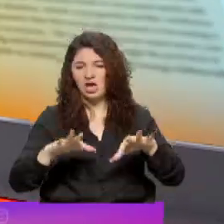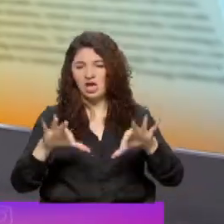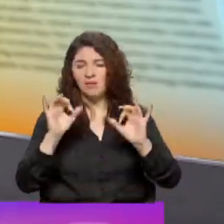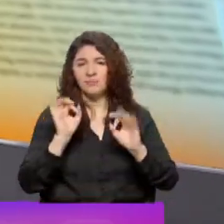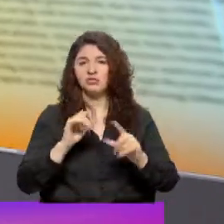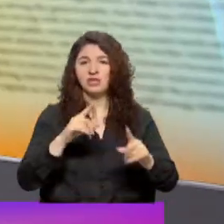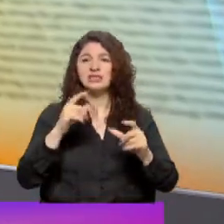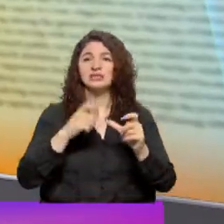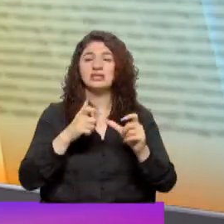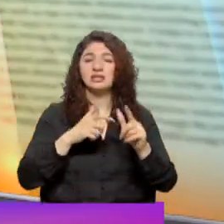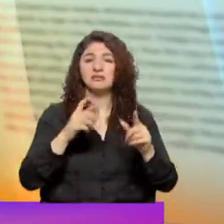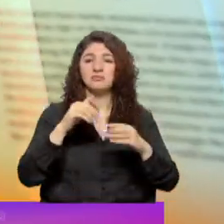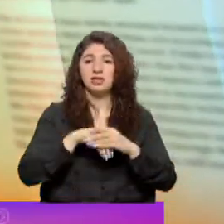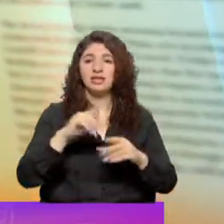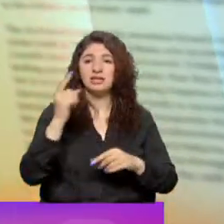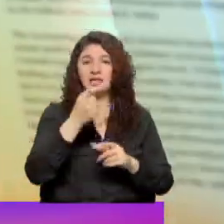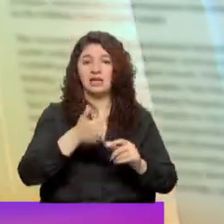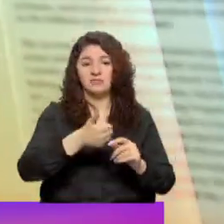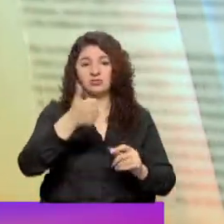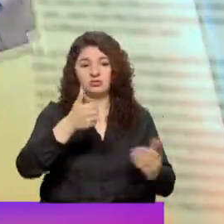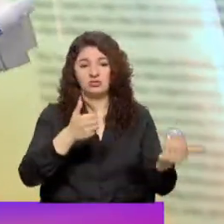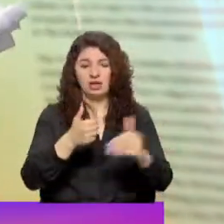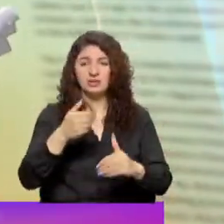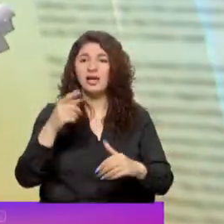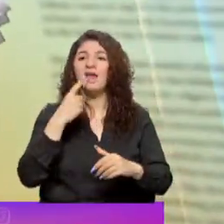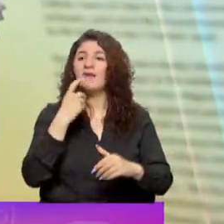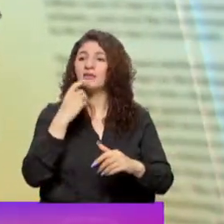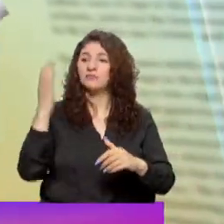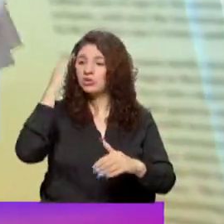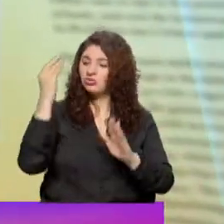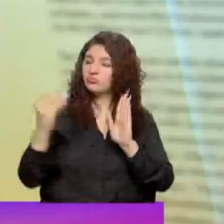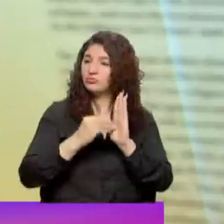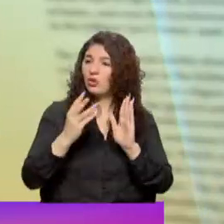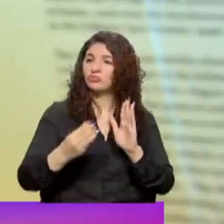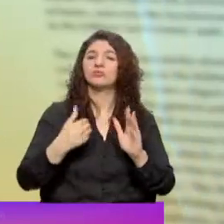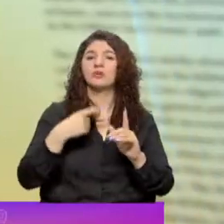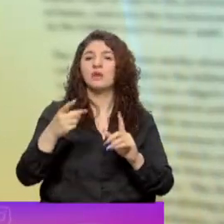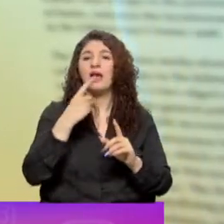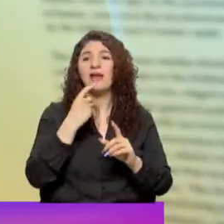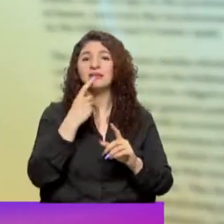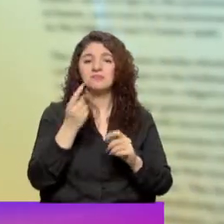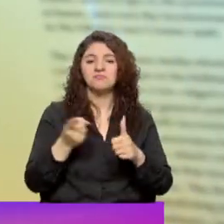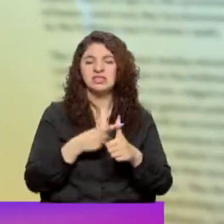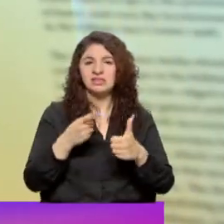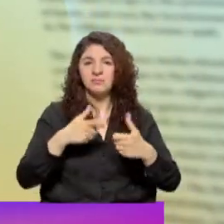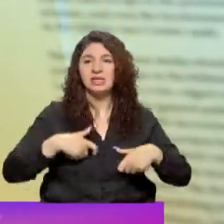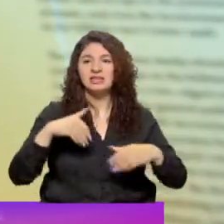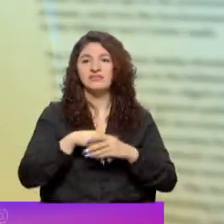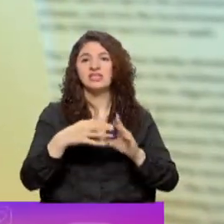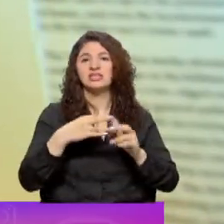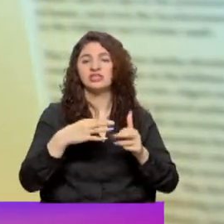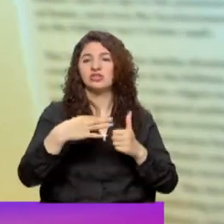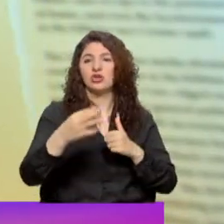Saadet Partisi lideri sayı karamollaoğlu gelsin Elazığ bu ile baş olsun diyor bunu Elazığ'dan bir sıradan milletvekili